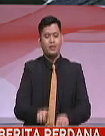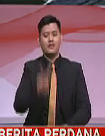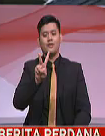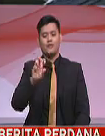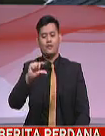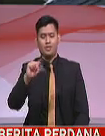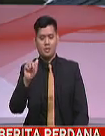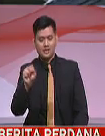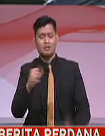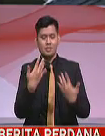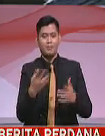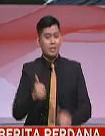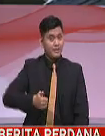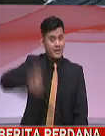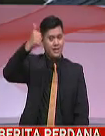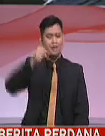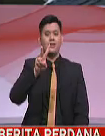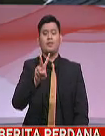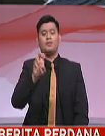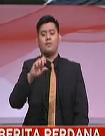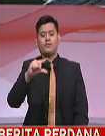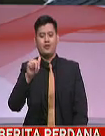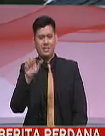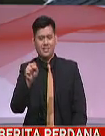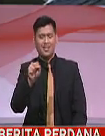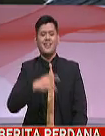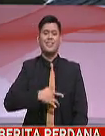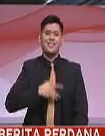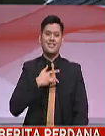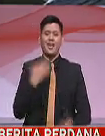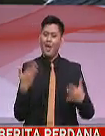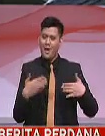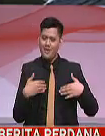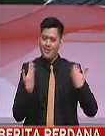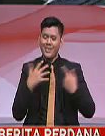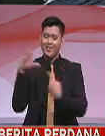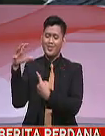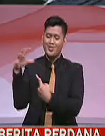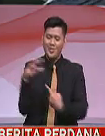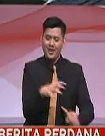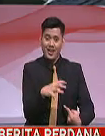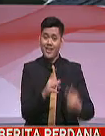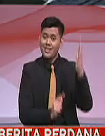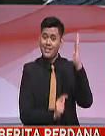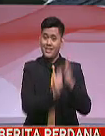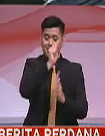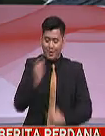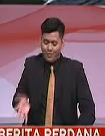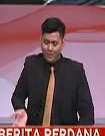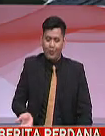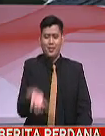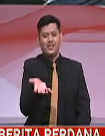dunia dekat Las Vegas of feeling to sebab kita dekat kejohanan yang tertinggi untuk bowling